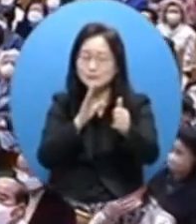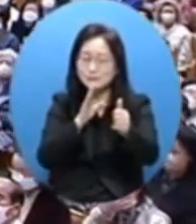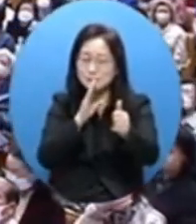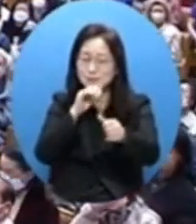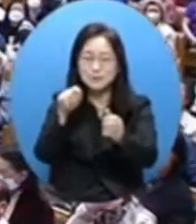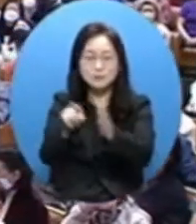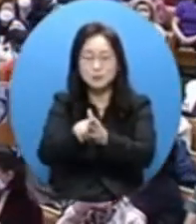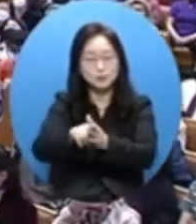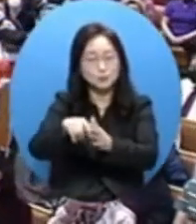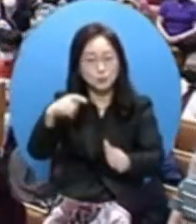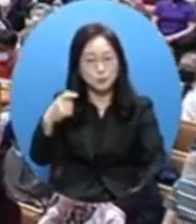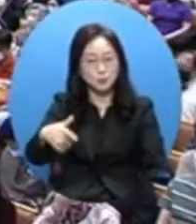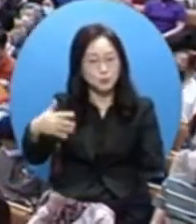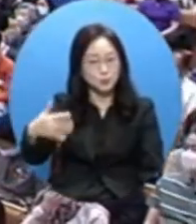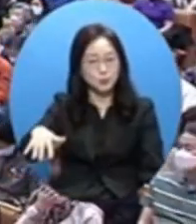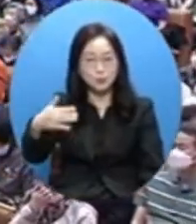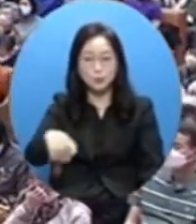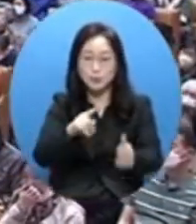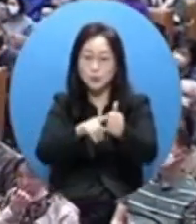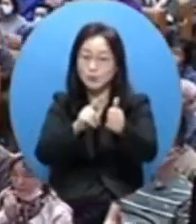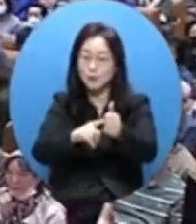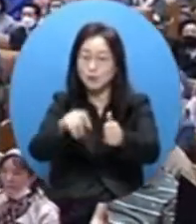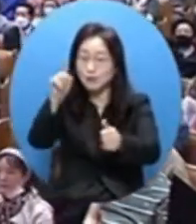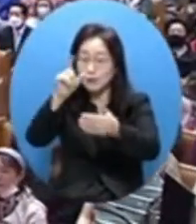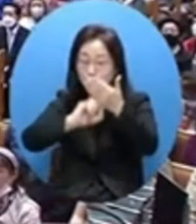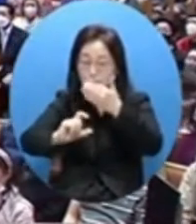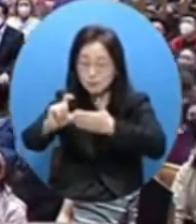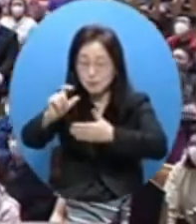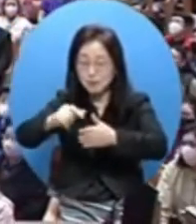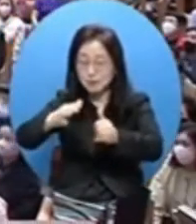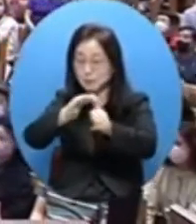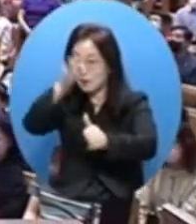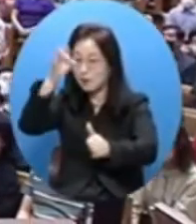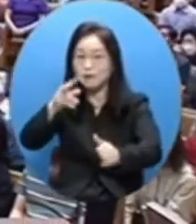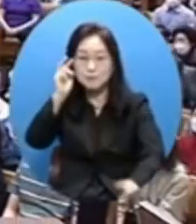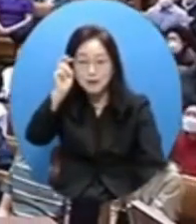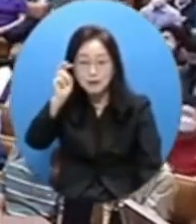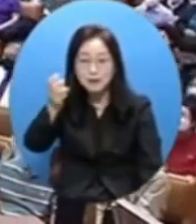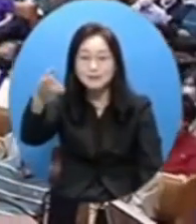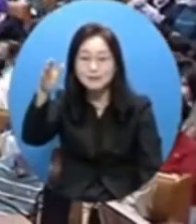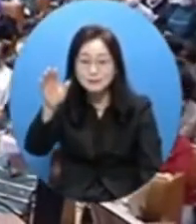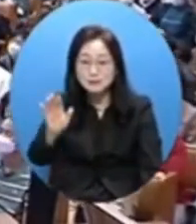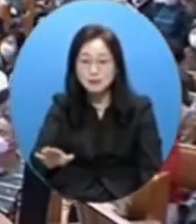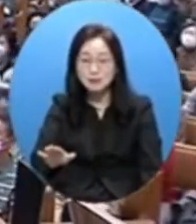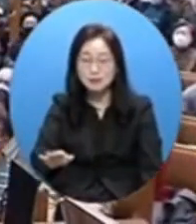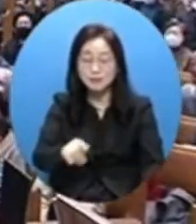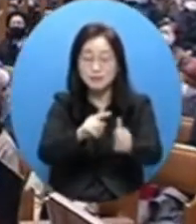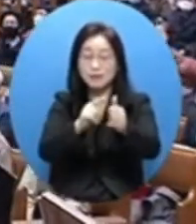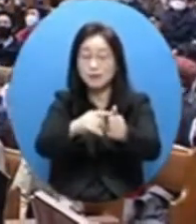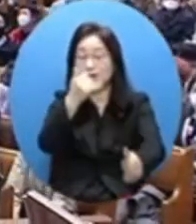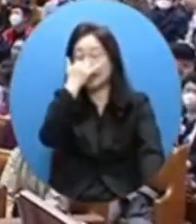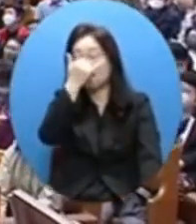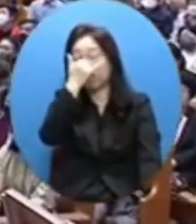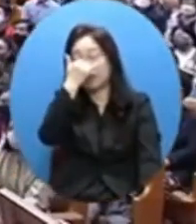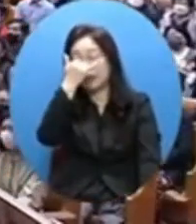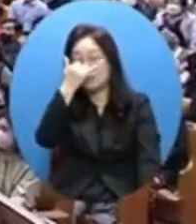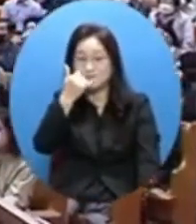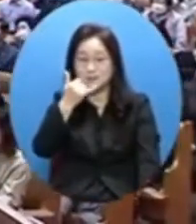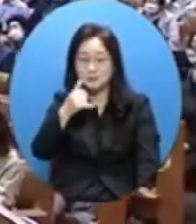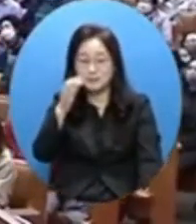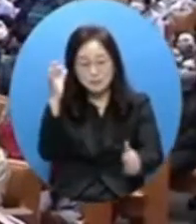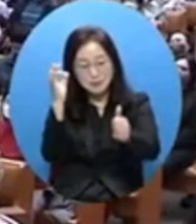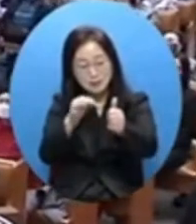믿음이 대단했습니다. 내일 아침이면 이제 눈을 뜨면 사형당할 텐데도 그렇게 막 잠이 취해서 골아서 잠을 자는 걸